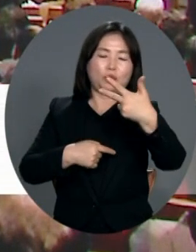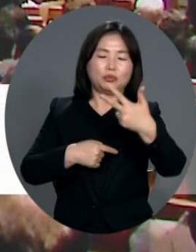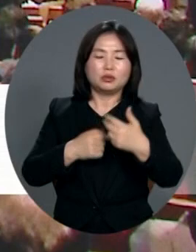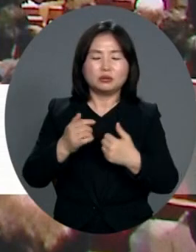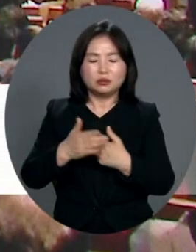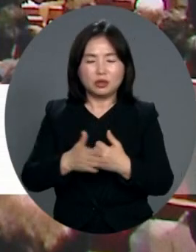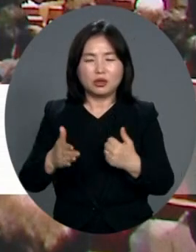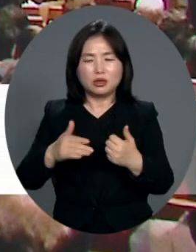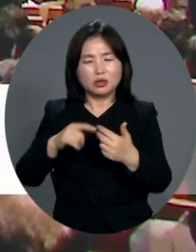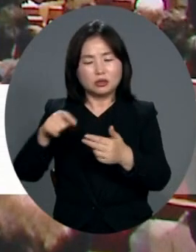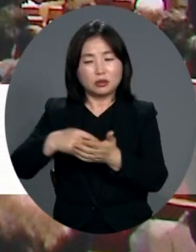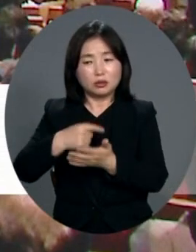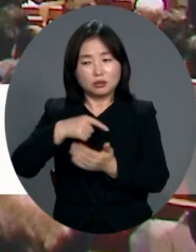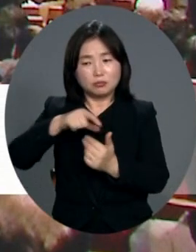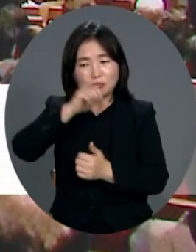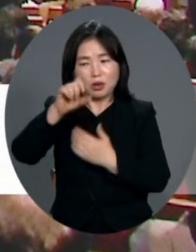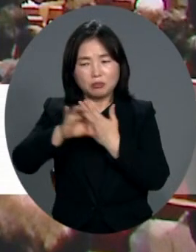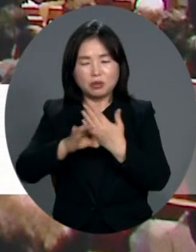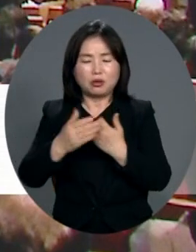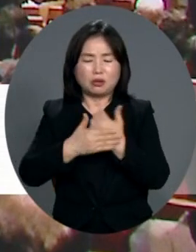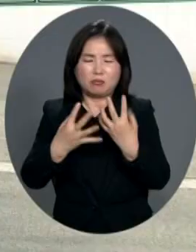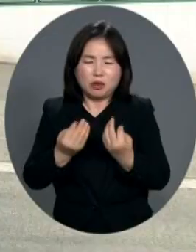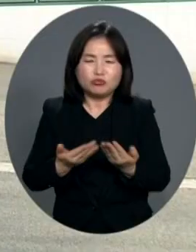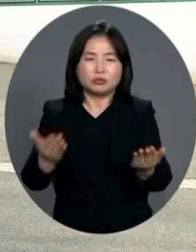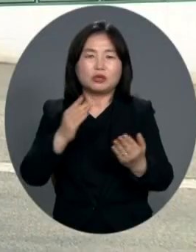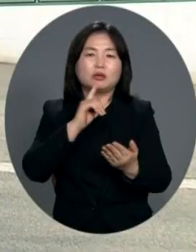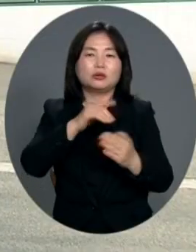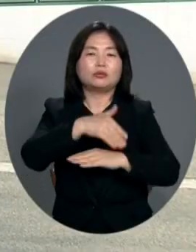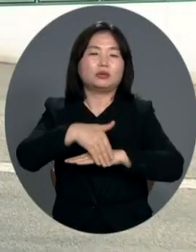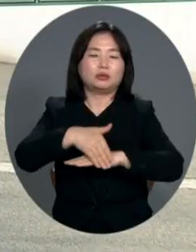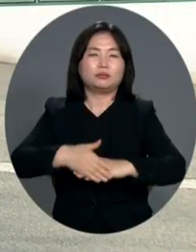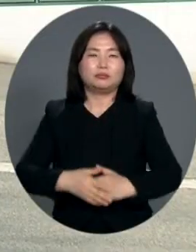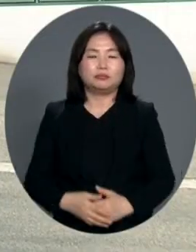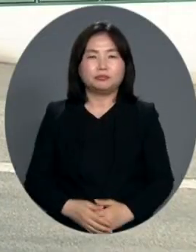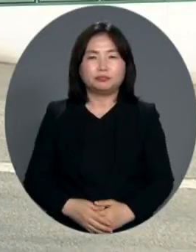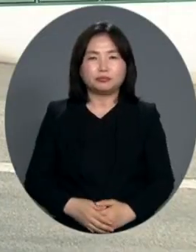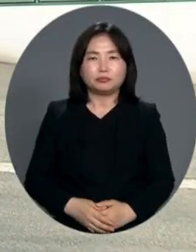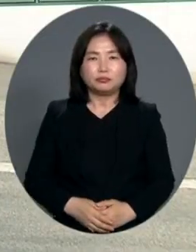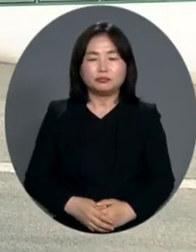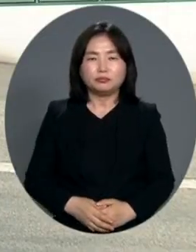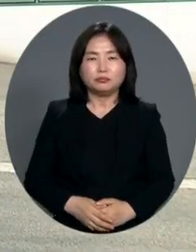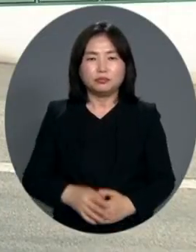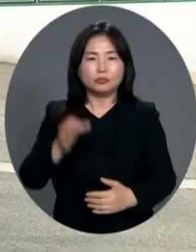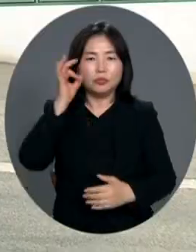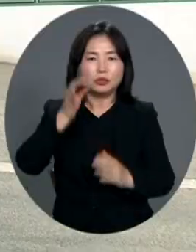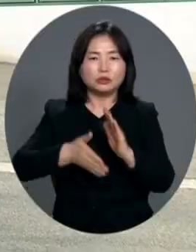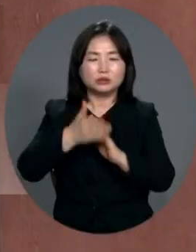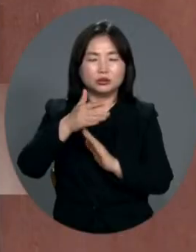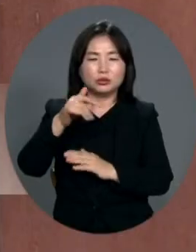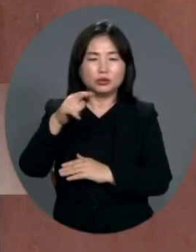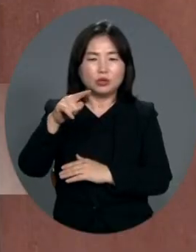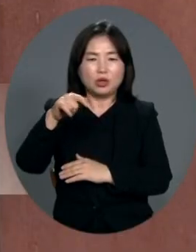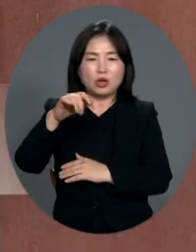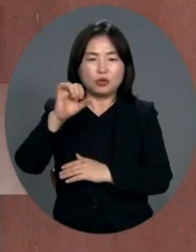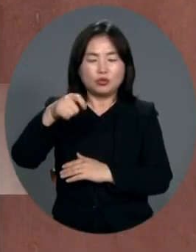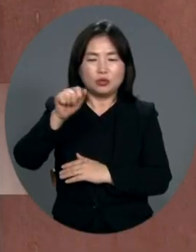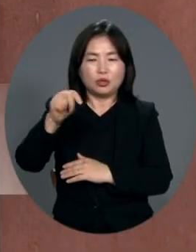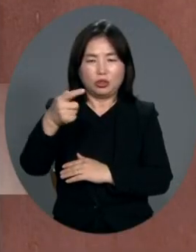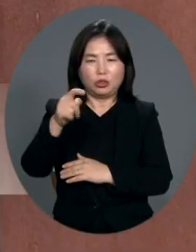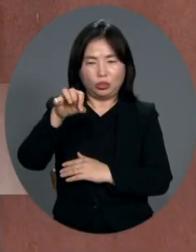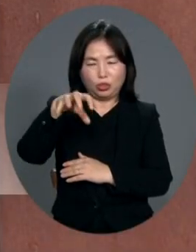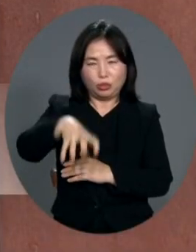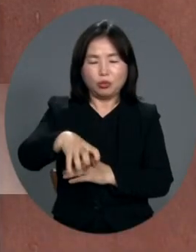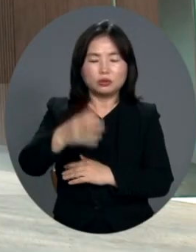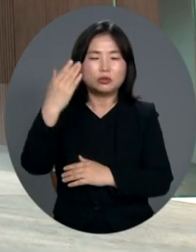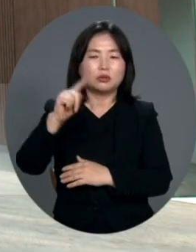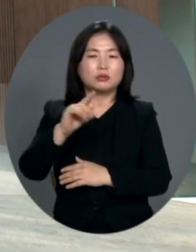주겠다는 방침입니다. 이규설 기자입니다. 포항시 우현동 포항시립 화장장입니다.